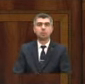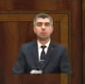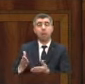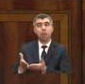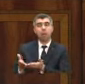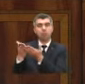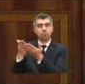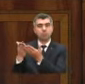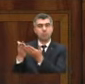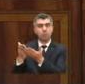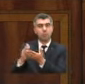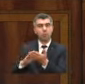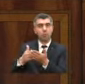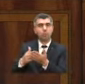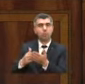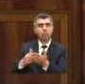يفرج الأمور.